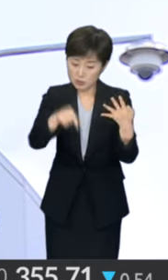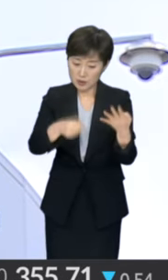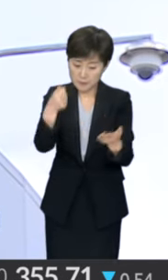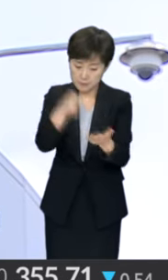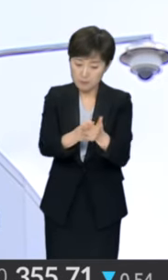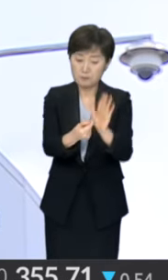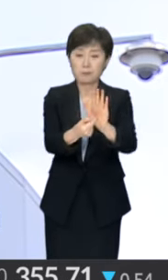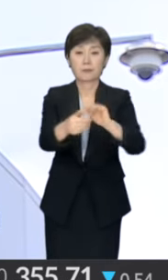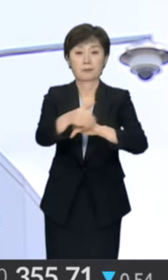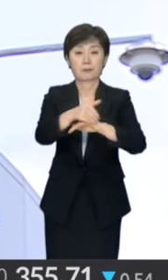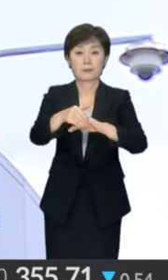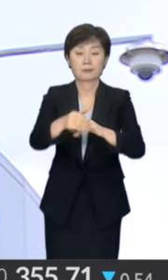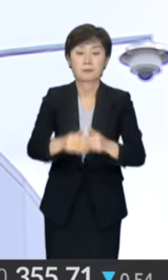고시할 방침입니다